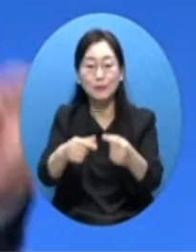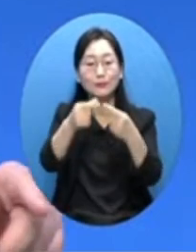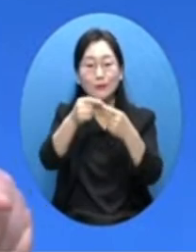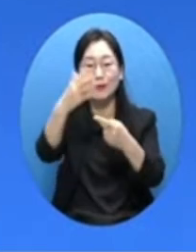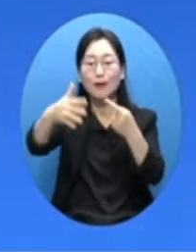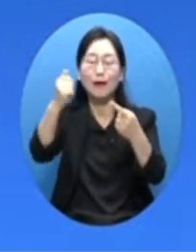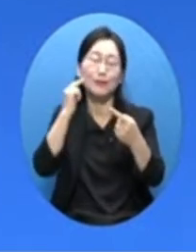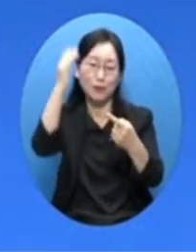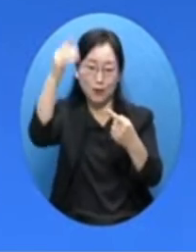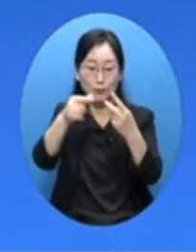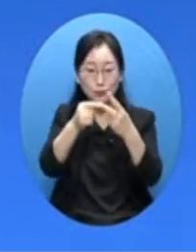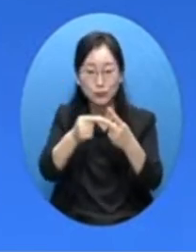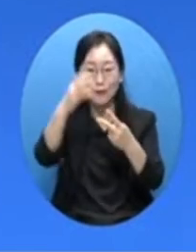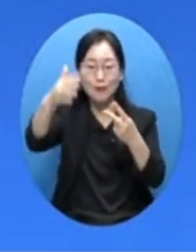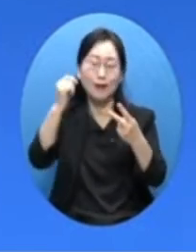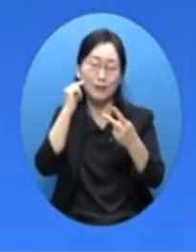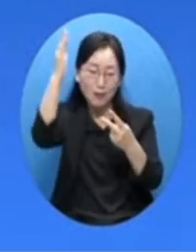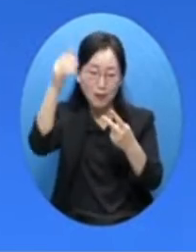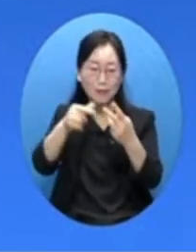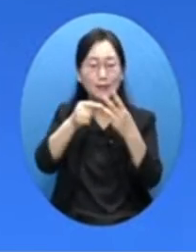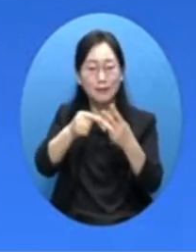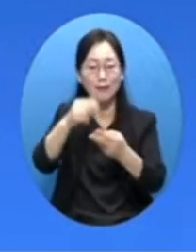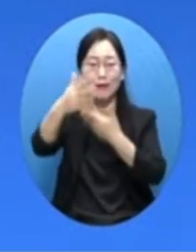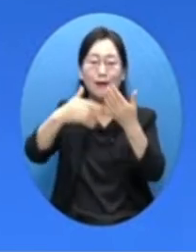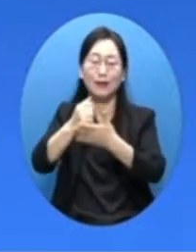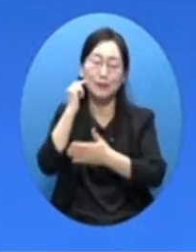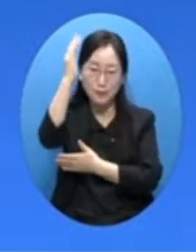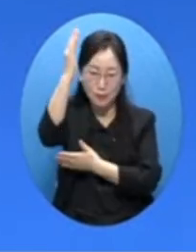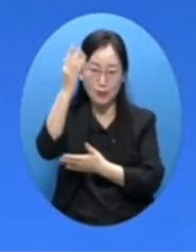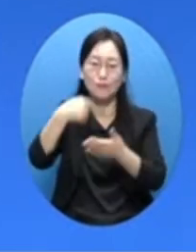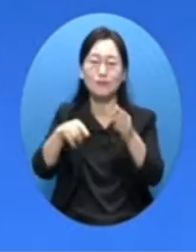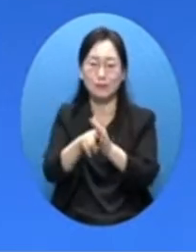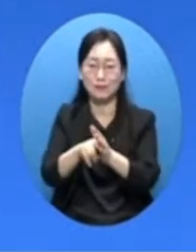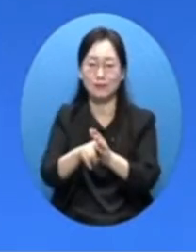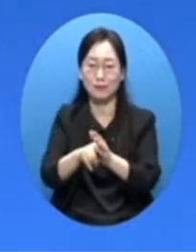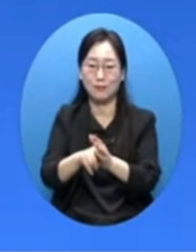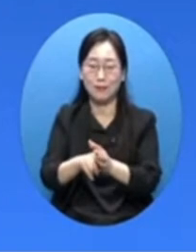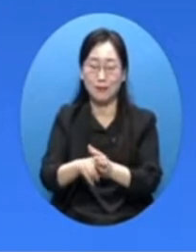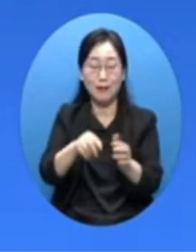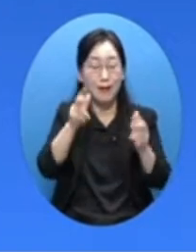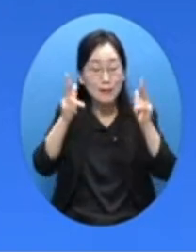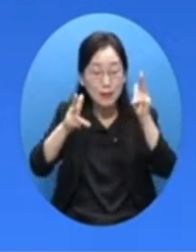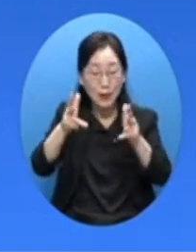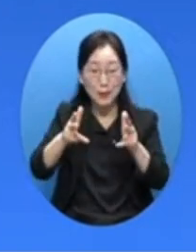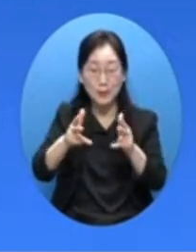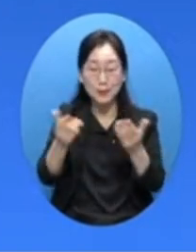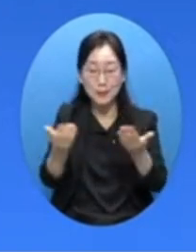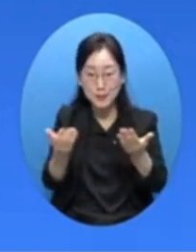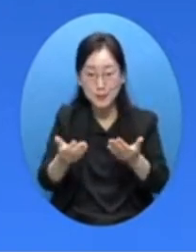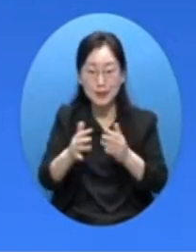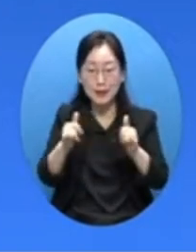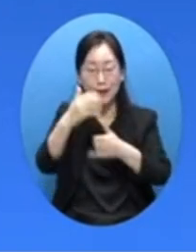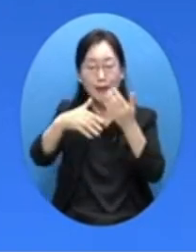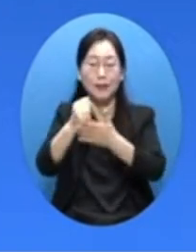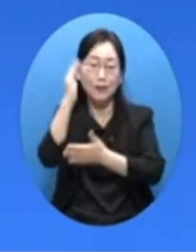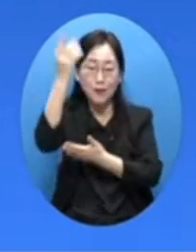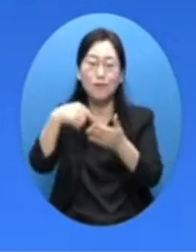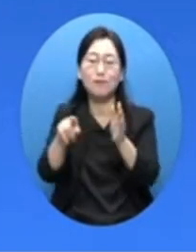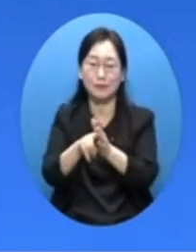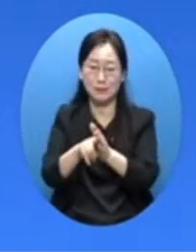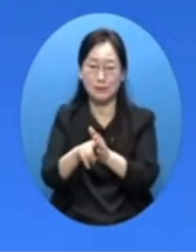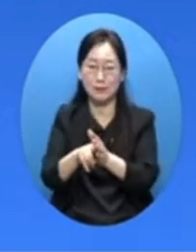하나님의 영광이요, 둘째도 하나님의 영광이요, 마지막도 하나님의 영광인 것입니다. 사업을 하는 사람도 그 사업이 하나님의 영광을 위한 사업이 되어야